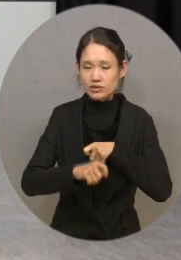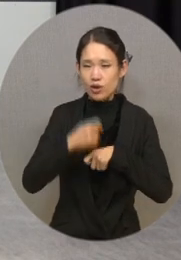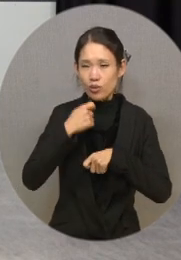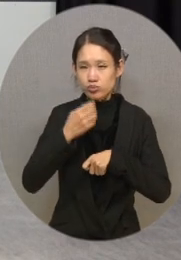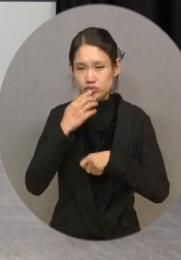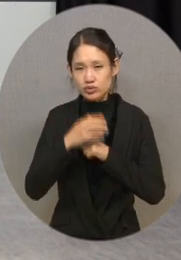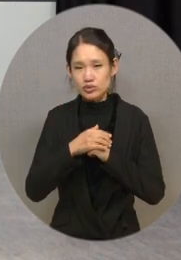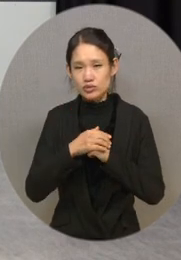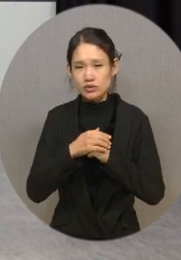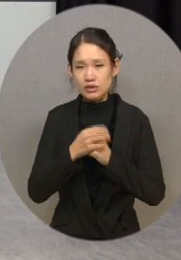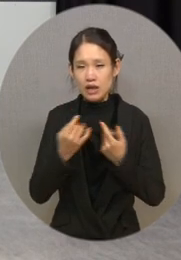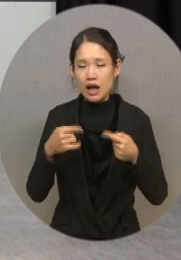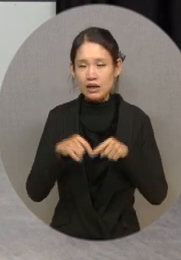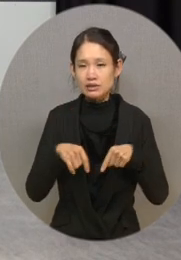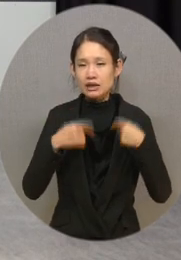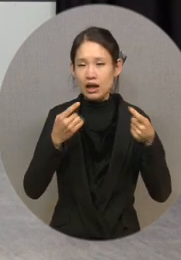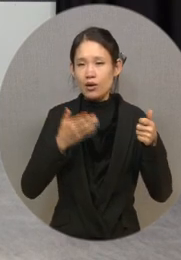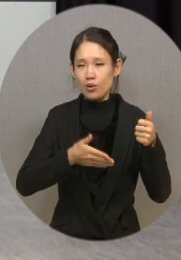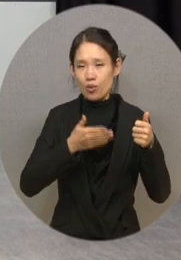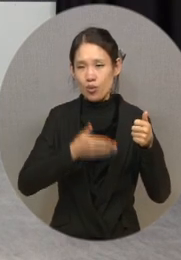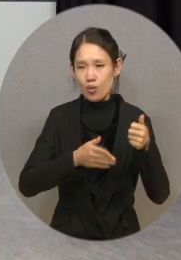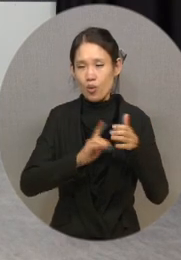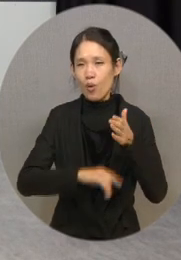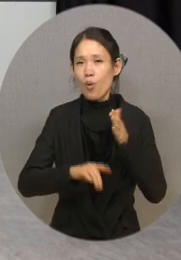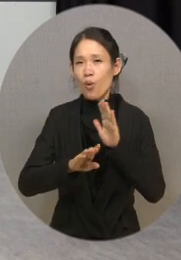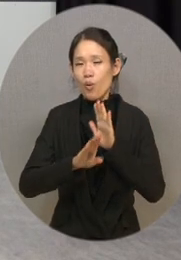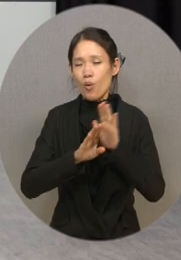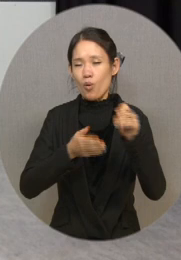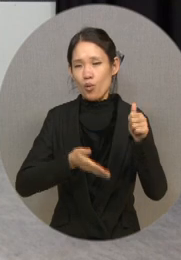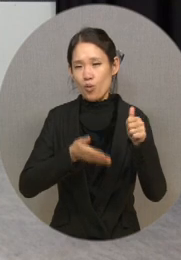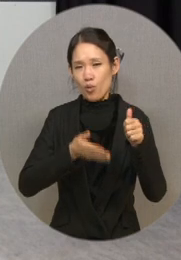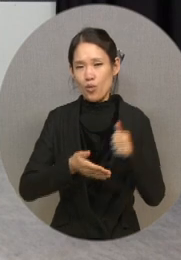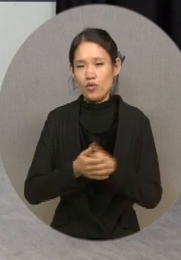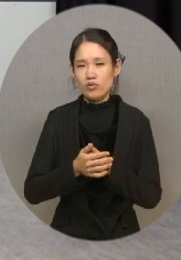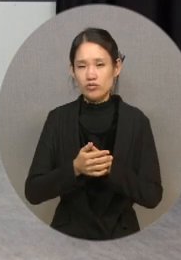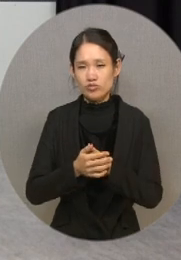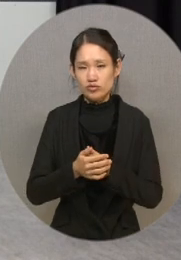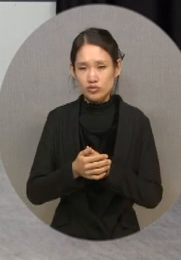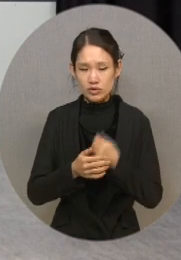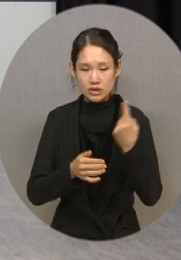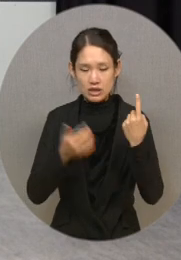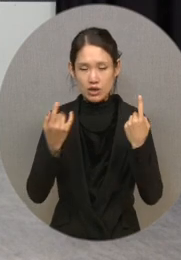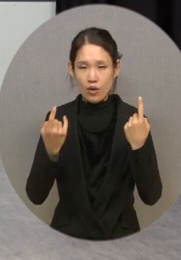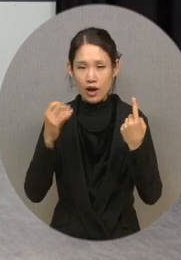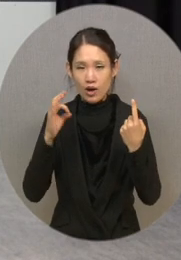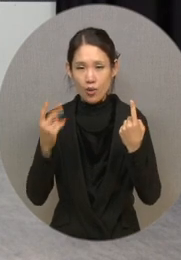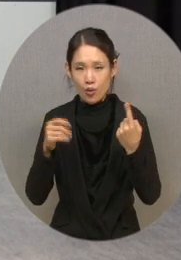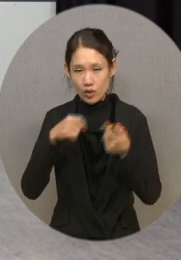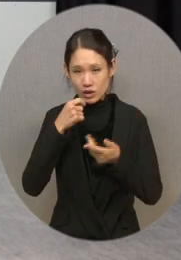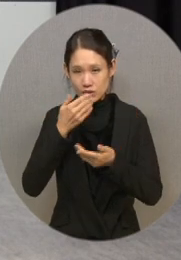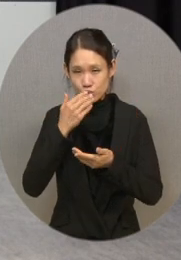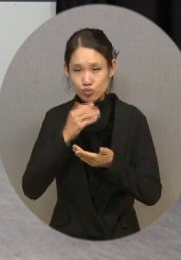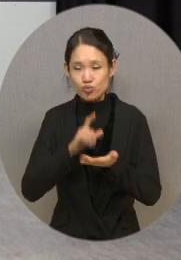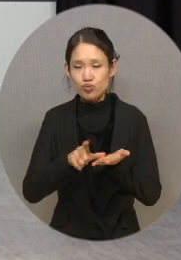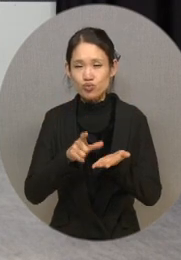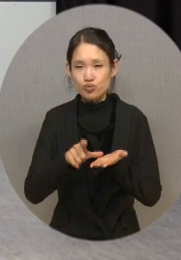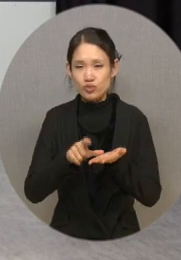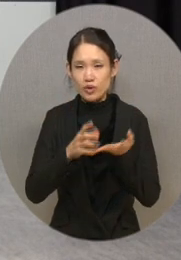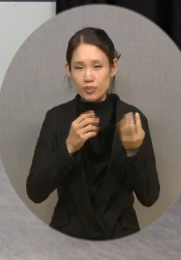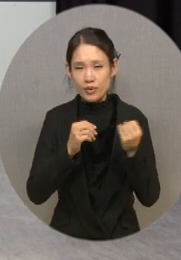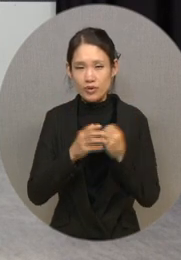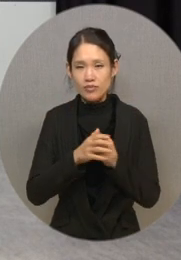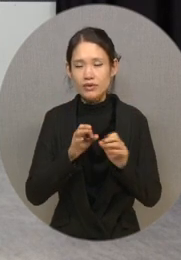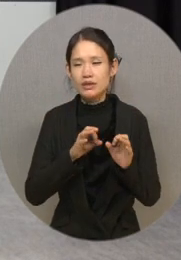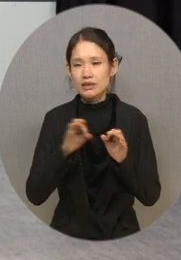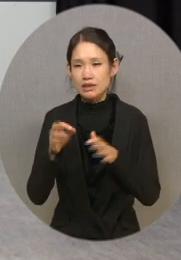푸드뱅크에 참여하도록 공고를 해주시고 또 우리나라는 그 일회용 식품들이 많이 발달돼 있기 때문에 기부가 용이한